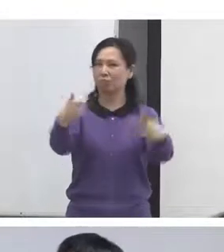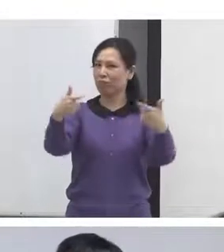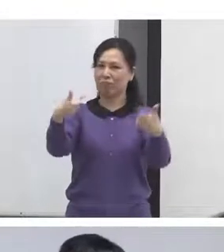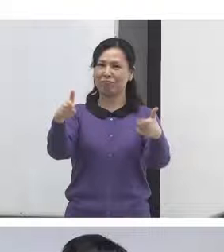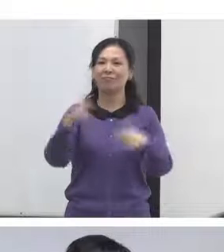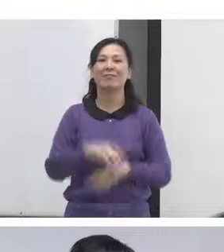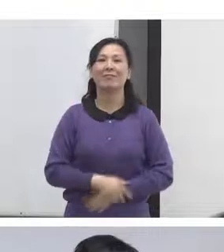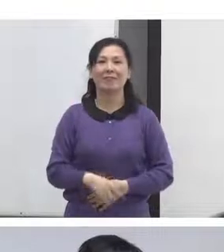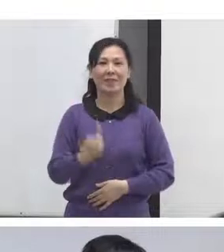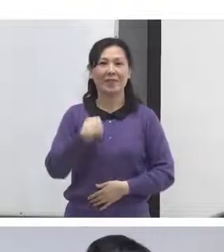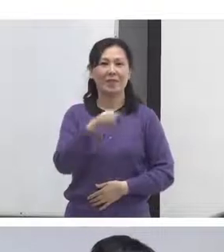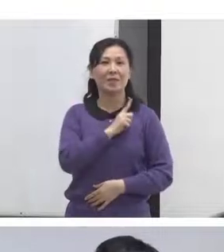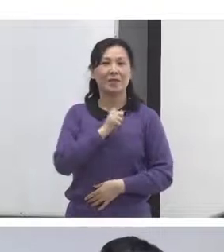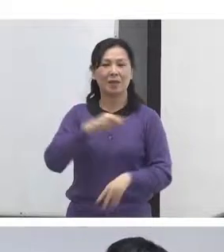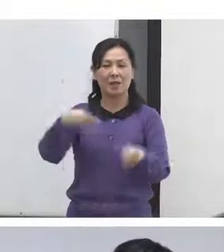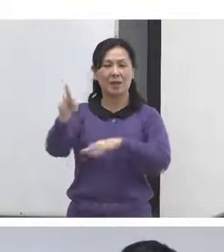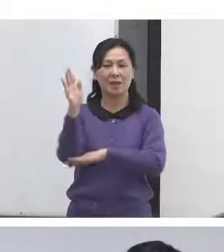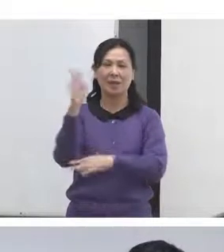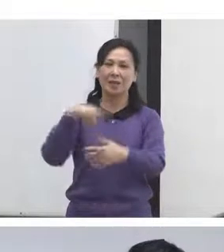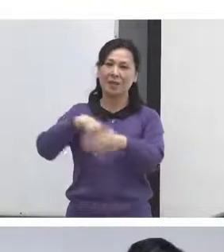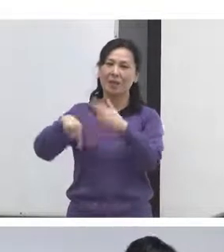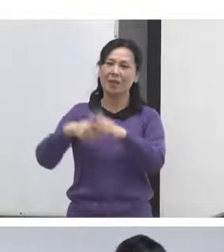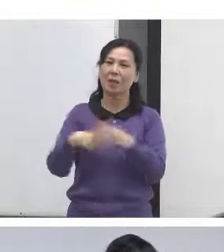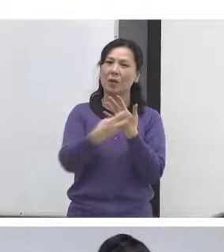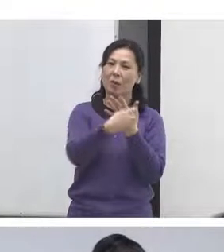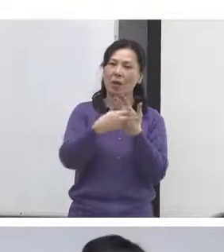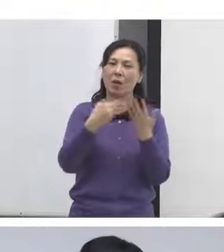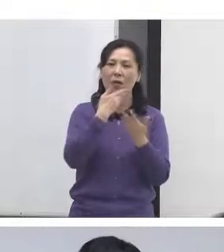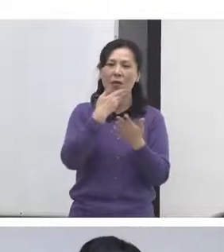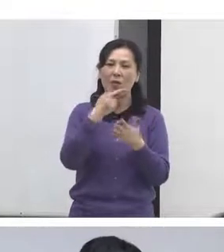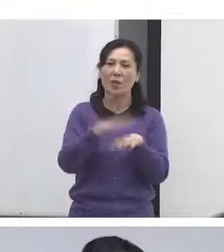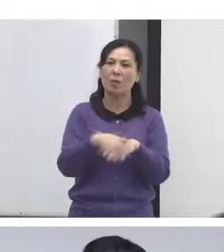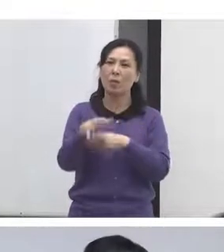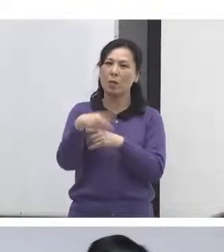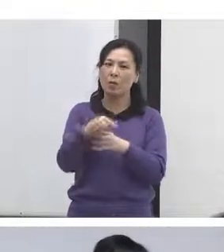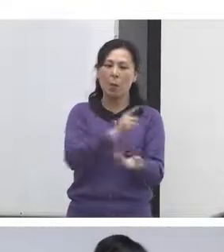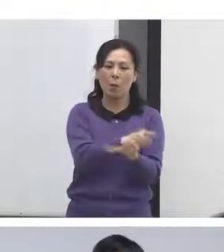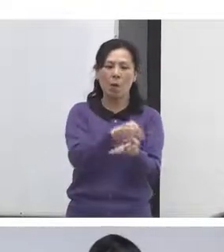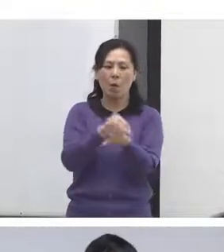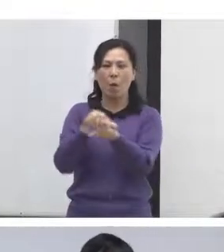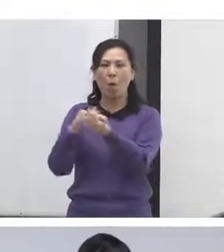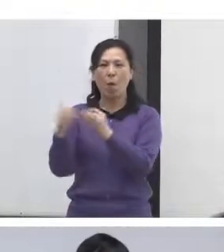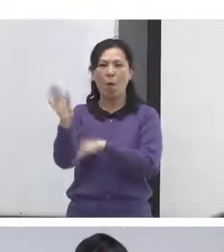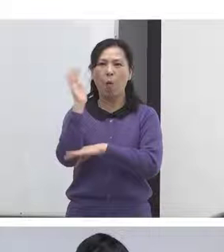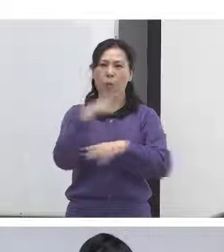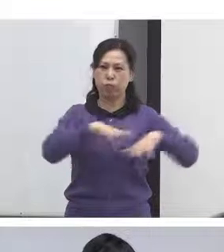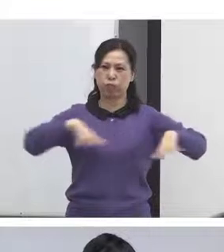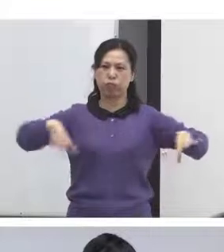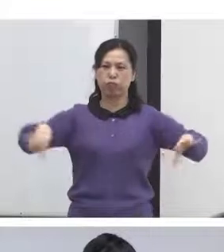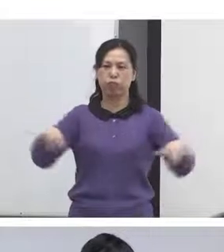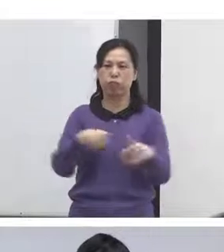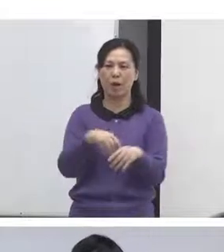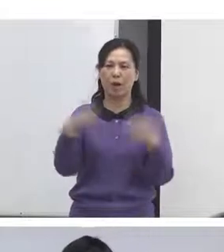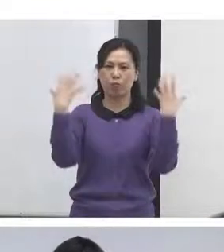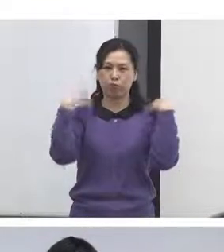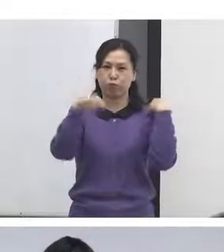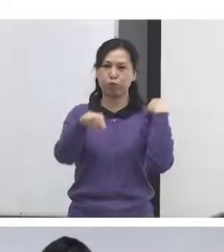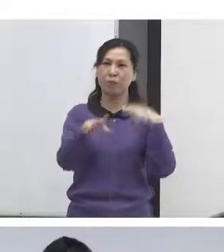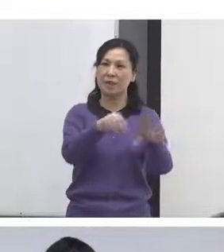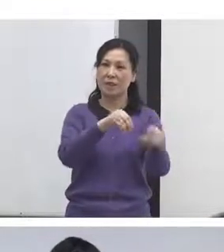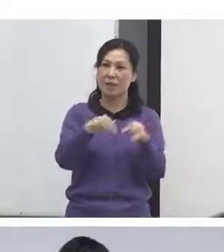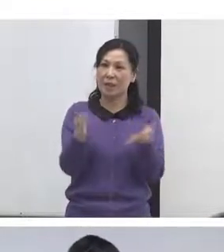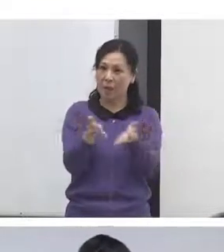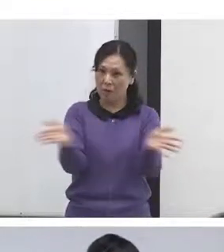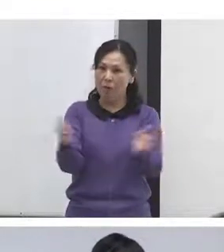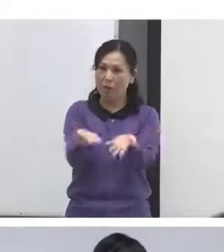在行政院、卫福部、教育部、农委会、国发会，我都有担任过开放资料咨询委员。那这也是我今天会提到的部分，就是因为我想跟大